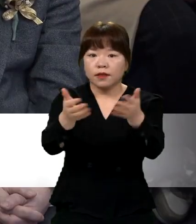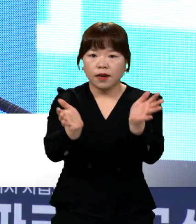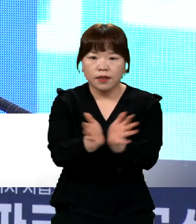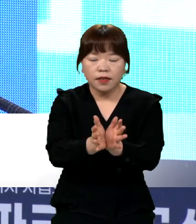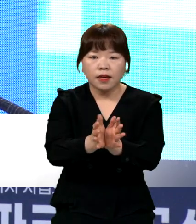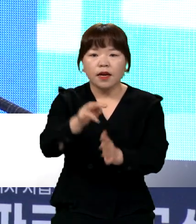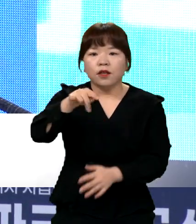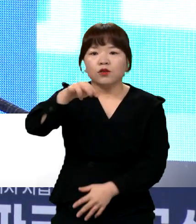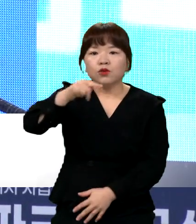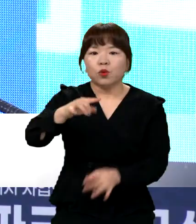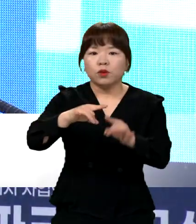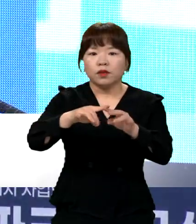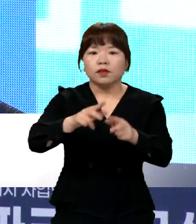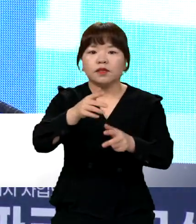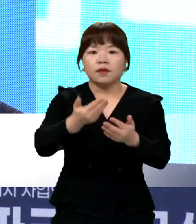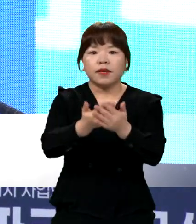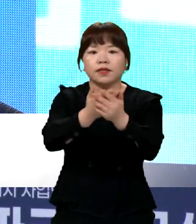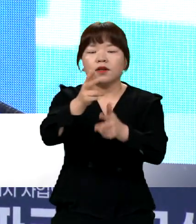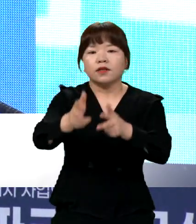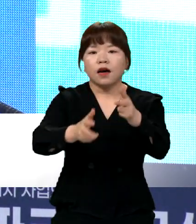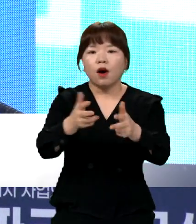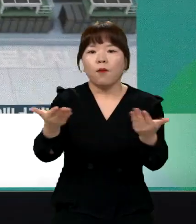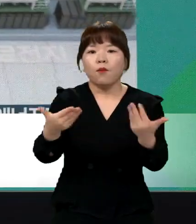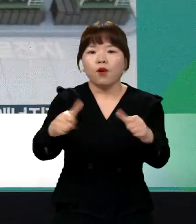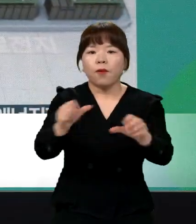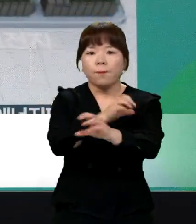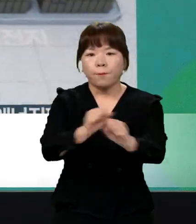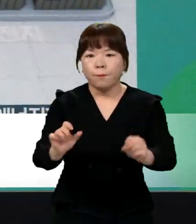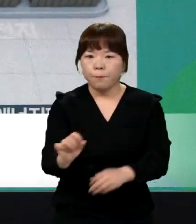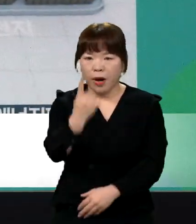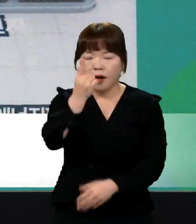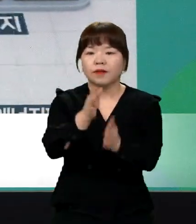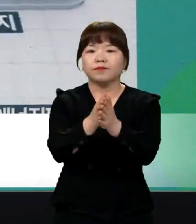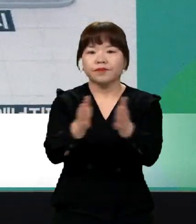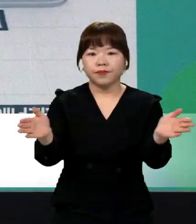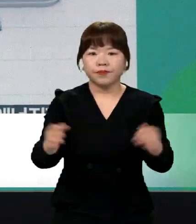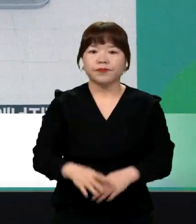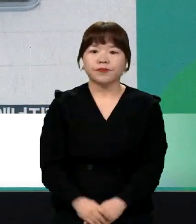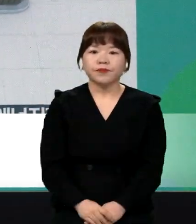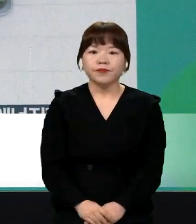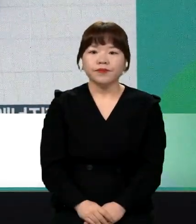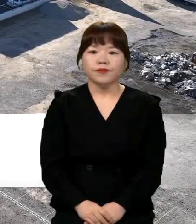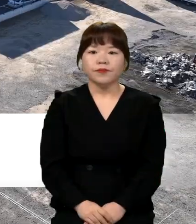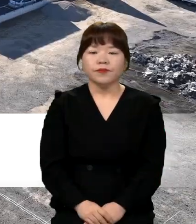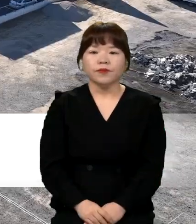블루밸리 수소 연료전지 발전 사업 업무 협약 체결로 본격 추진됐습니다.